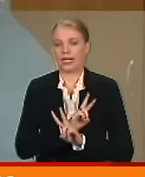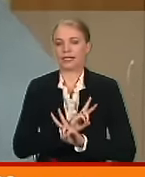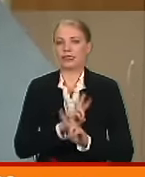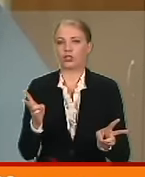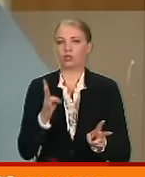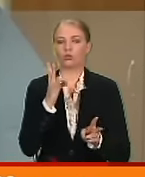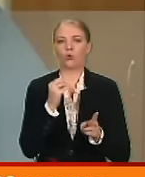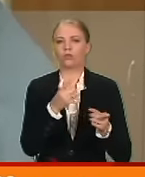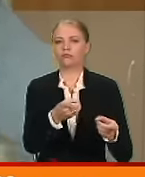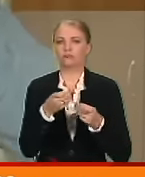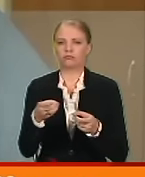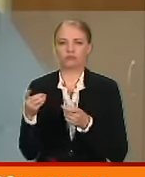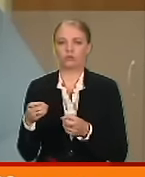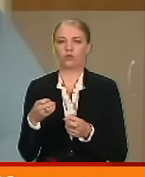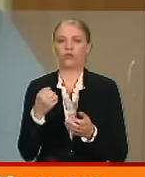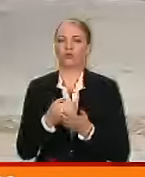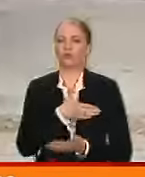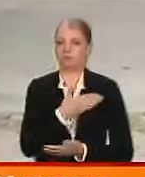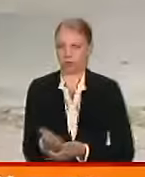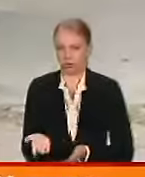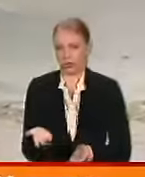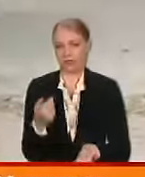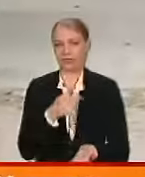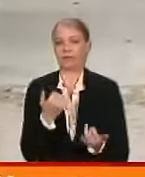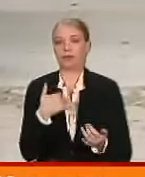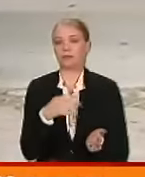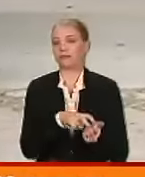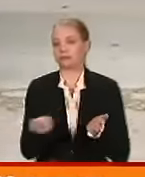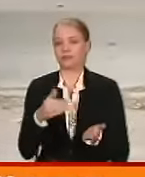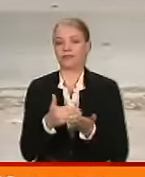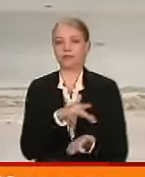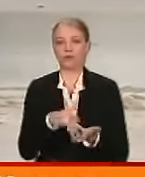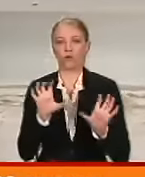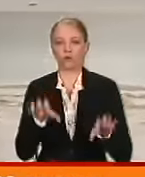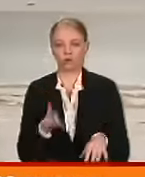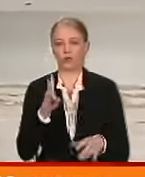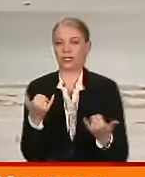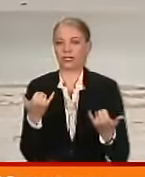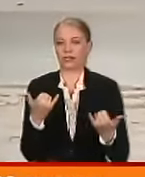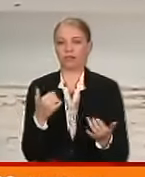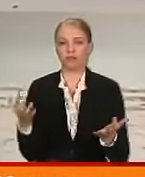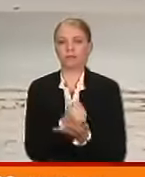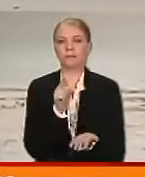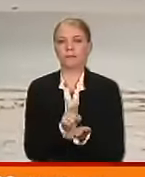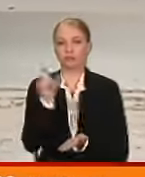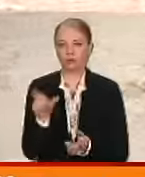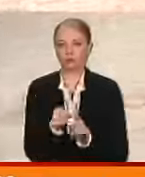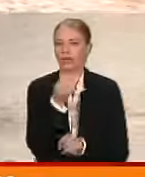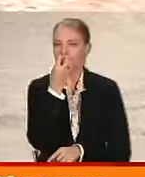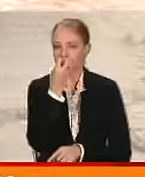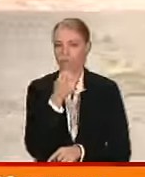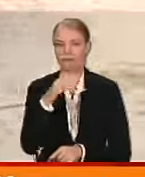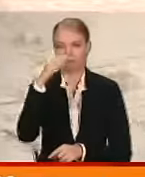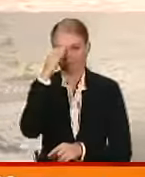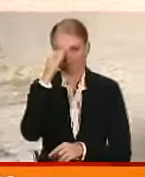не призиває поклонятися. Щойно виходимо від міського голови, як надибуємо пенсіонера з квітами.